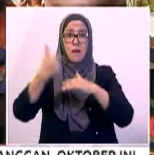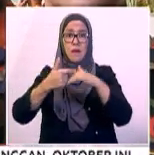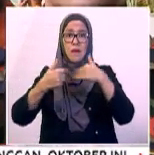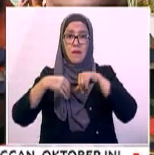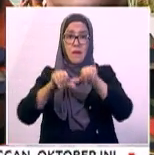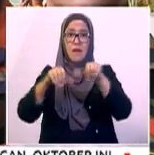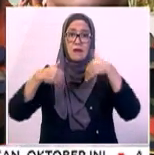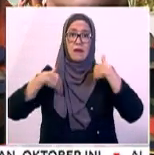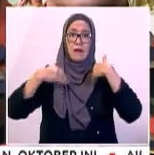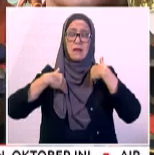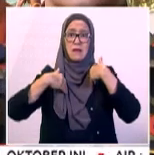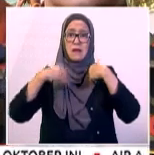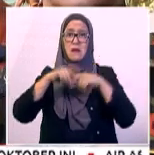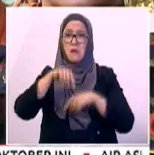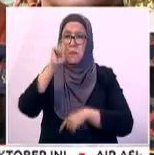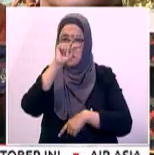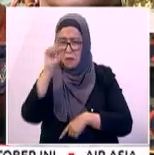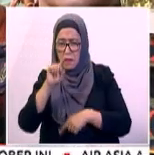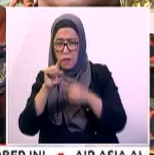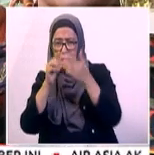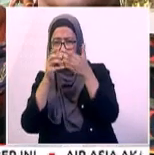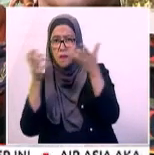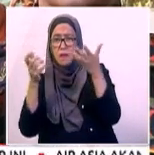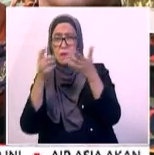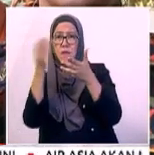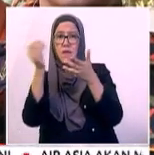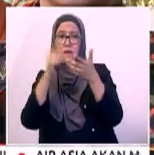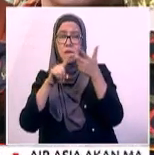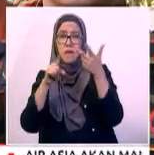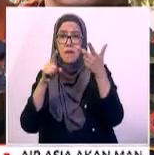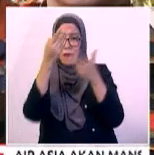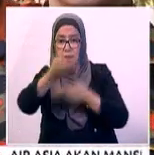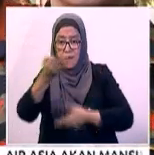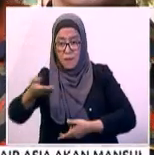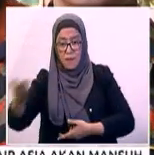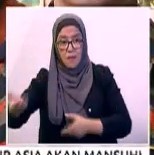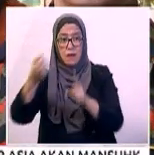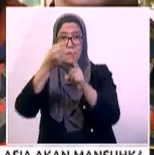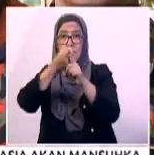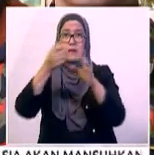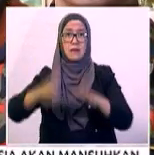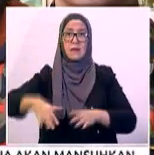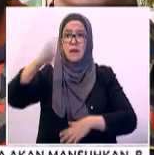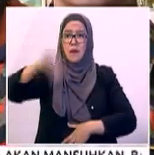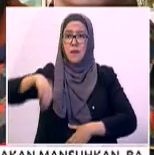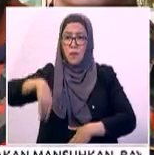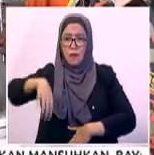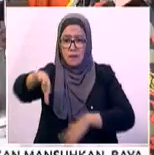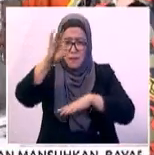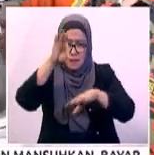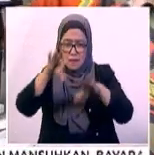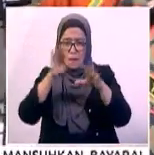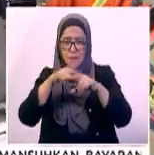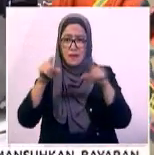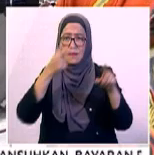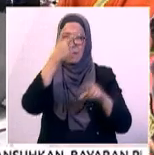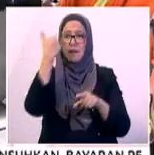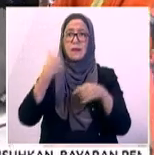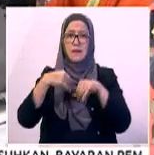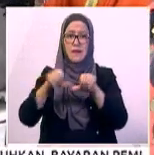apa keretakan, dan juga barang-barang mangsa pun kita masih belum kenal pasti sebab masih dalam bangunan.